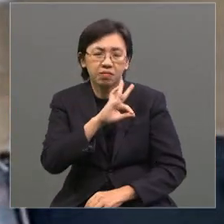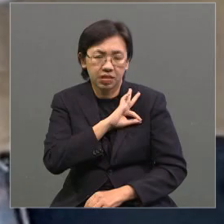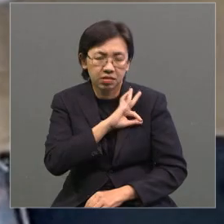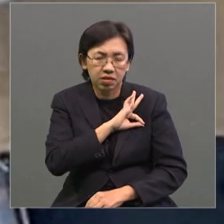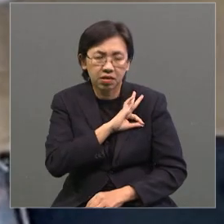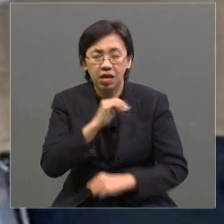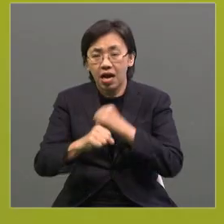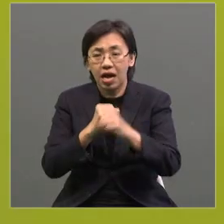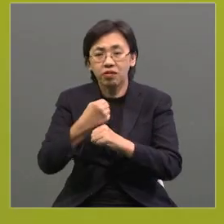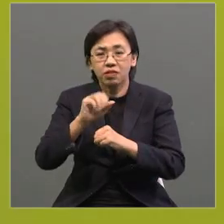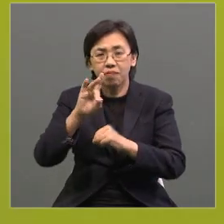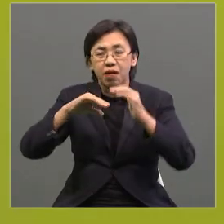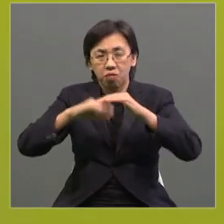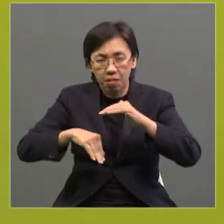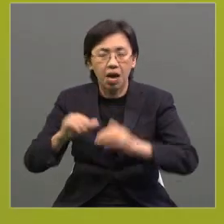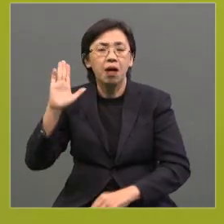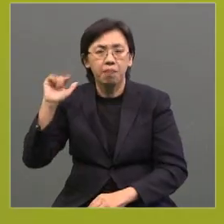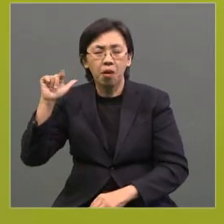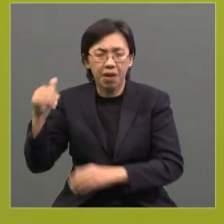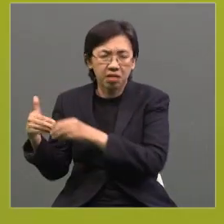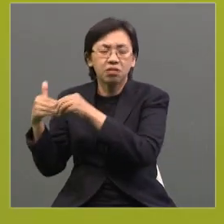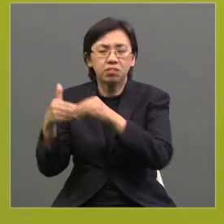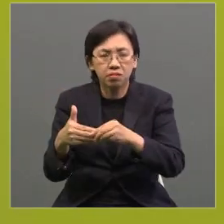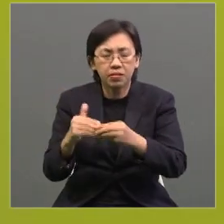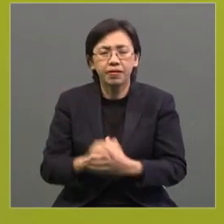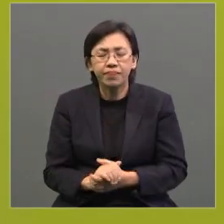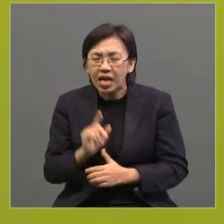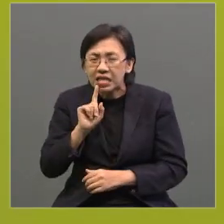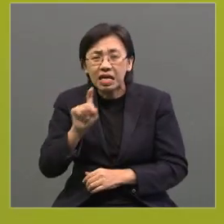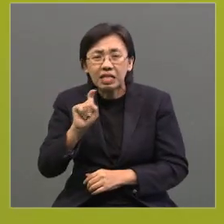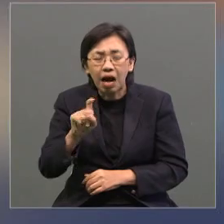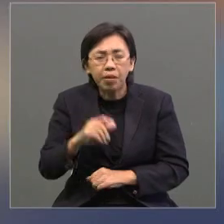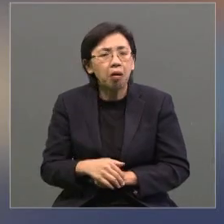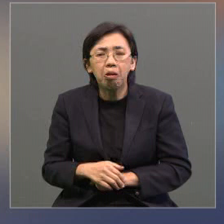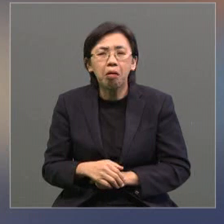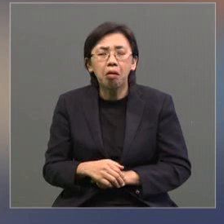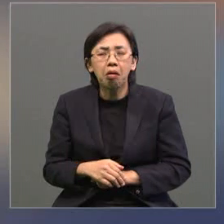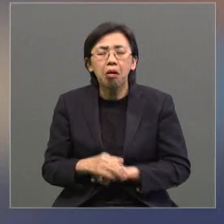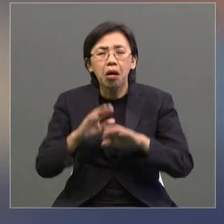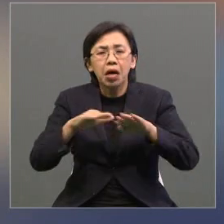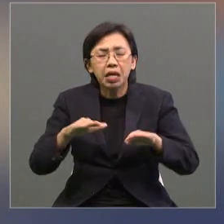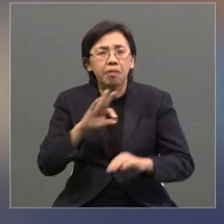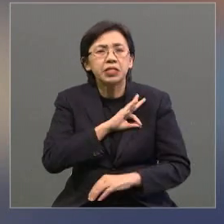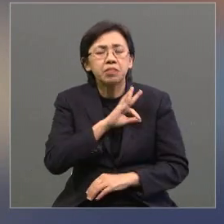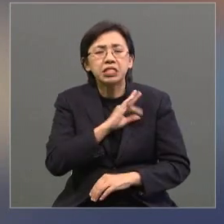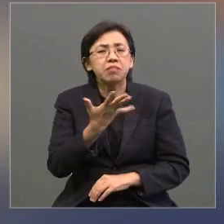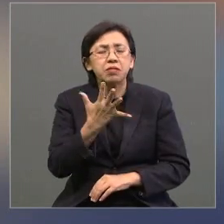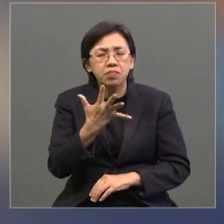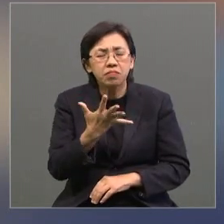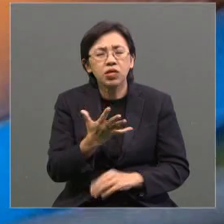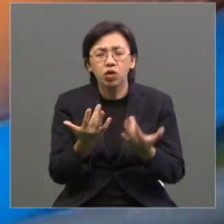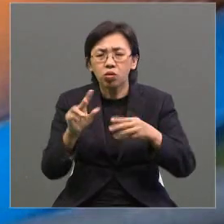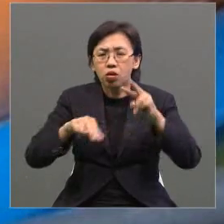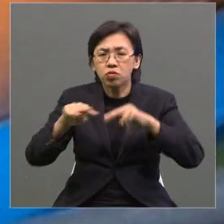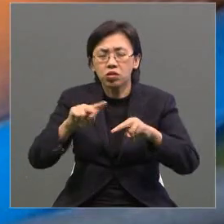นะและถ้าอายุต่ำกว่า18ปีเนี่ยต้องมีผู้ปกครองไปด้วยแต่เท่าที่สอบถามไปเนี่ยไม่ปรากฏชื่อของเด็กคนนี้เป็นสมาชิกนะก็ต้องไปตรวจสอบว่